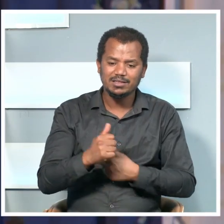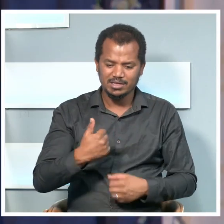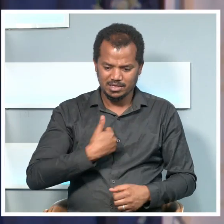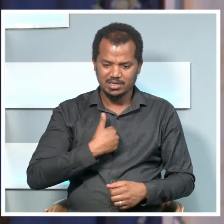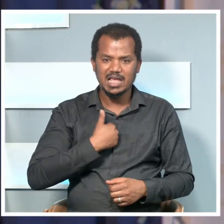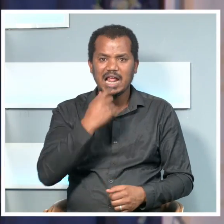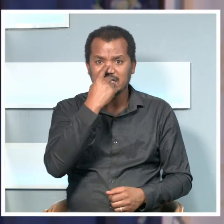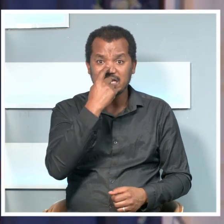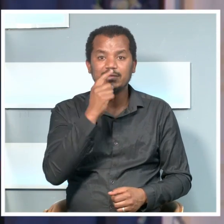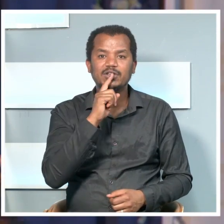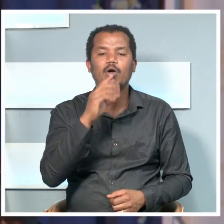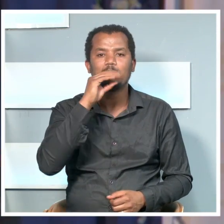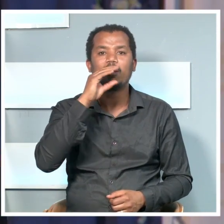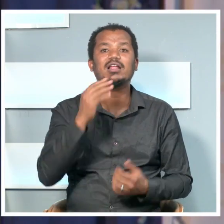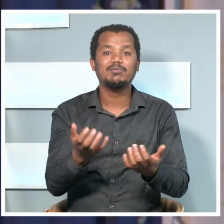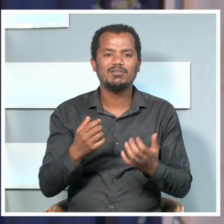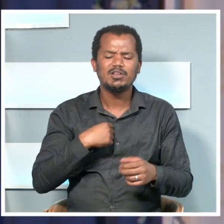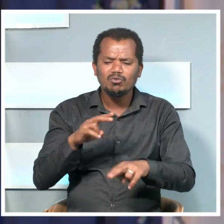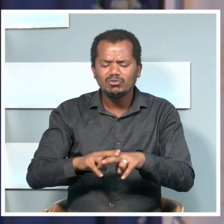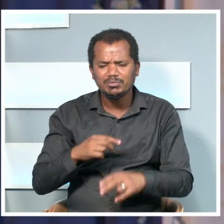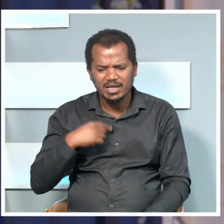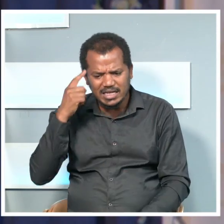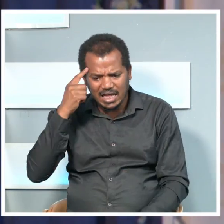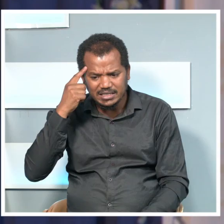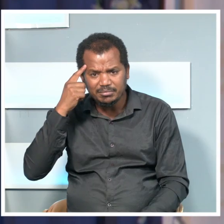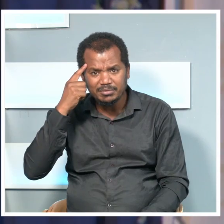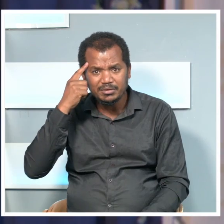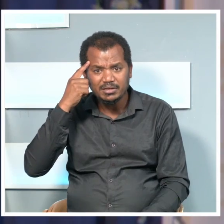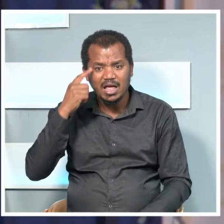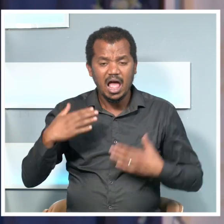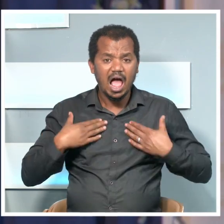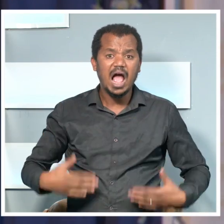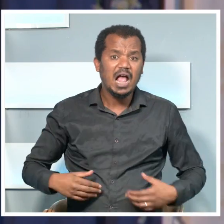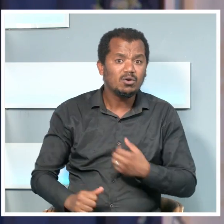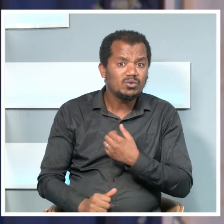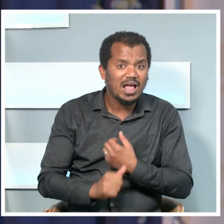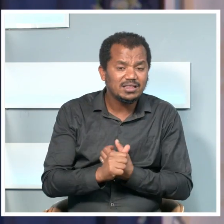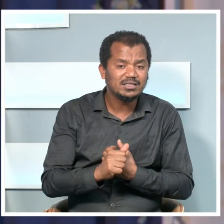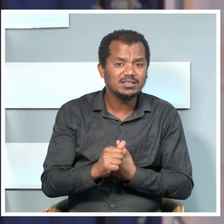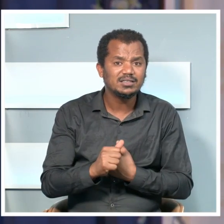የራሴን ልምድ ነው ማውራት የፈለኩት። እዚህ ቁጭ ብዬ ሳስበው አካል ጉዳትን